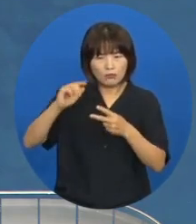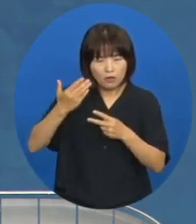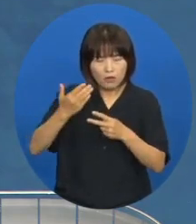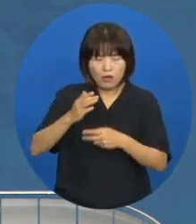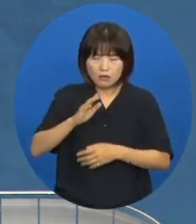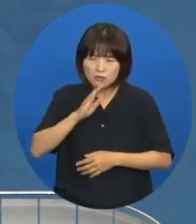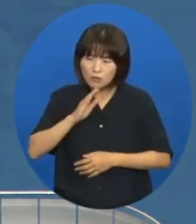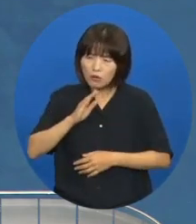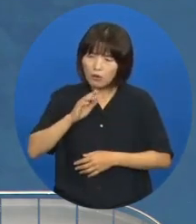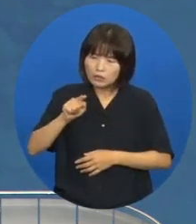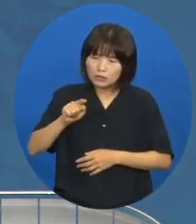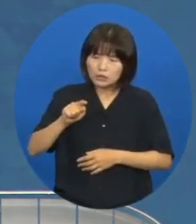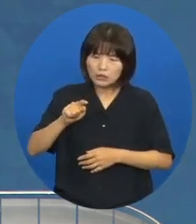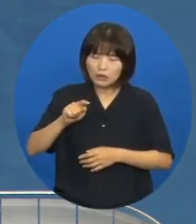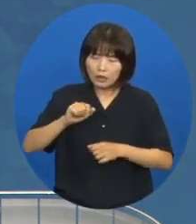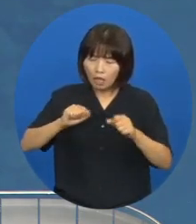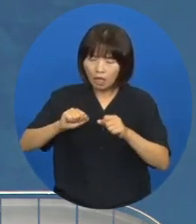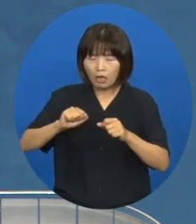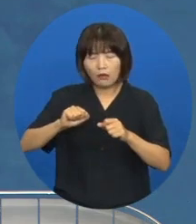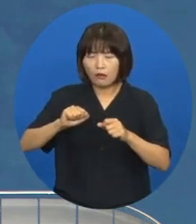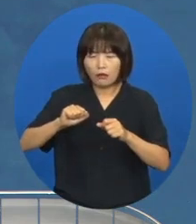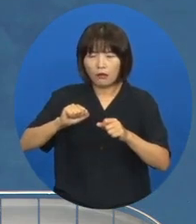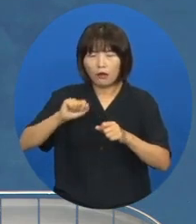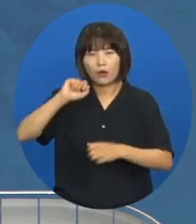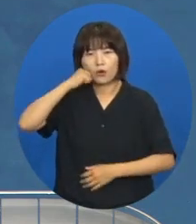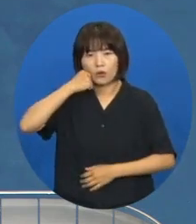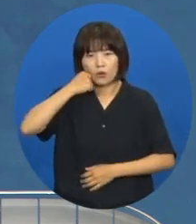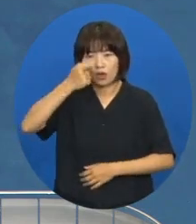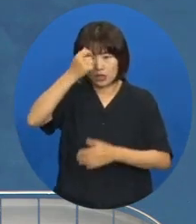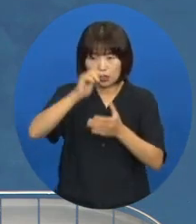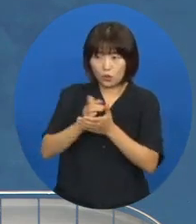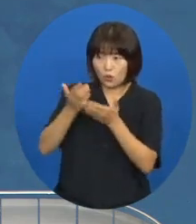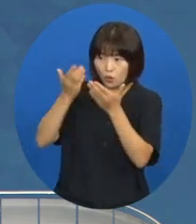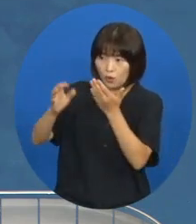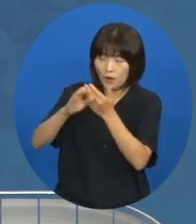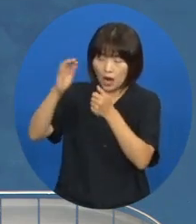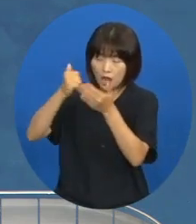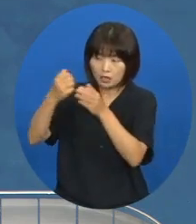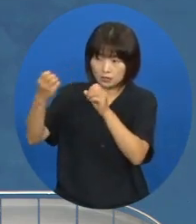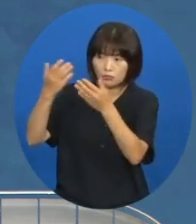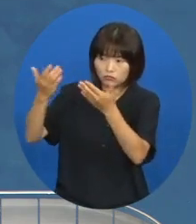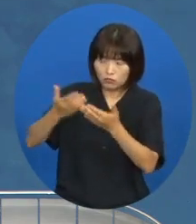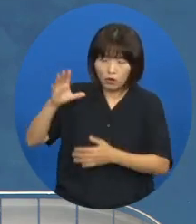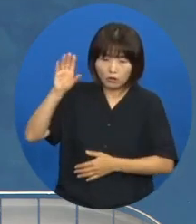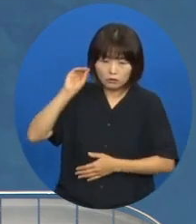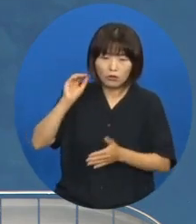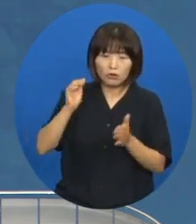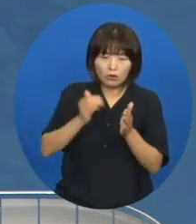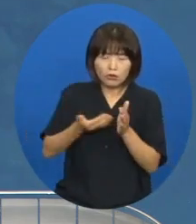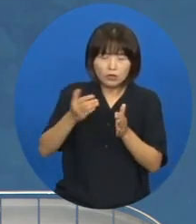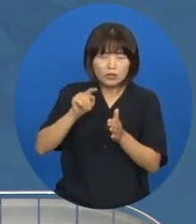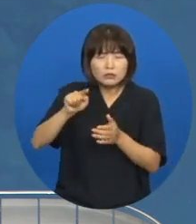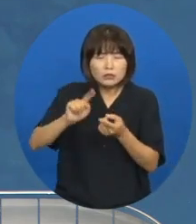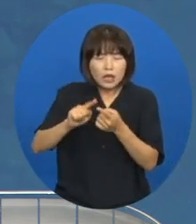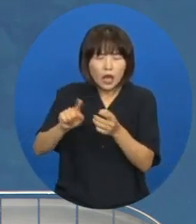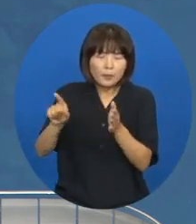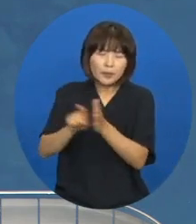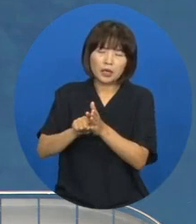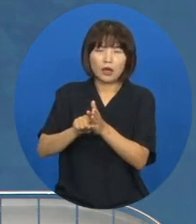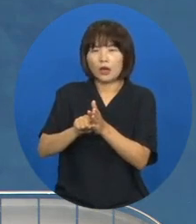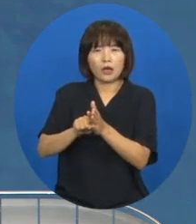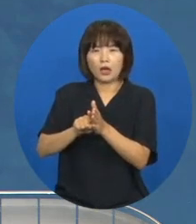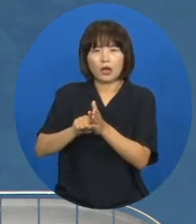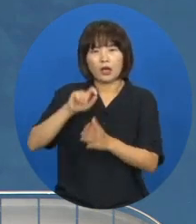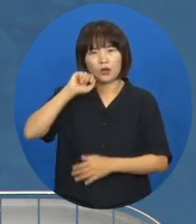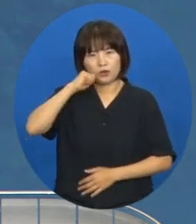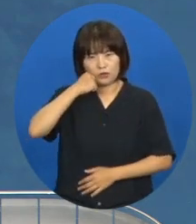겁니다. 기도하면 하나님이 응답해 주신다. 듣기는 들었는데 믿어지지가 않는 거예요.